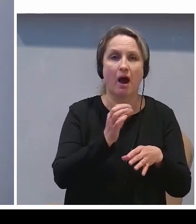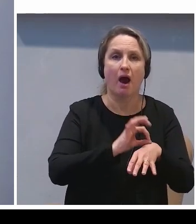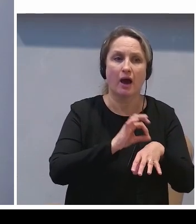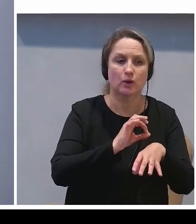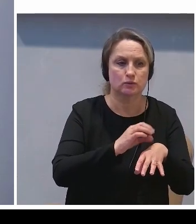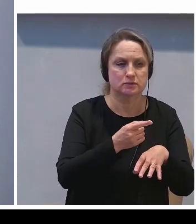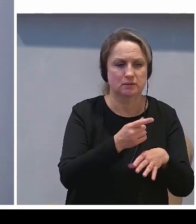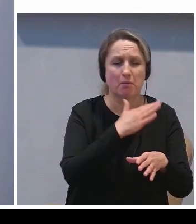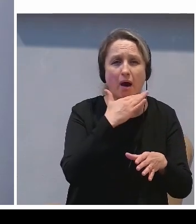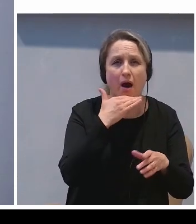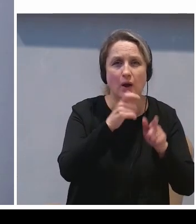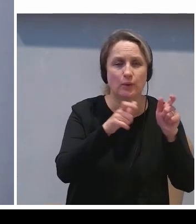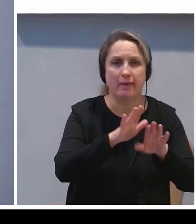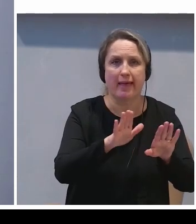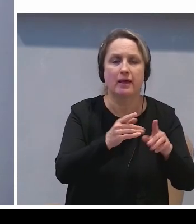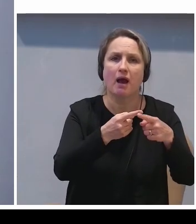vaid